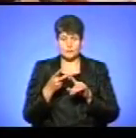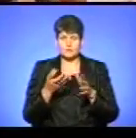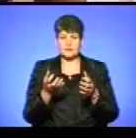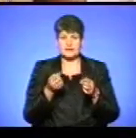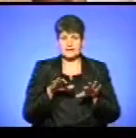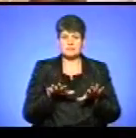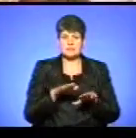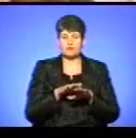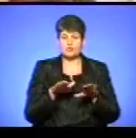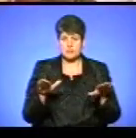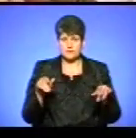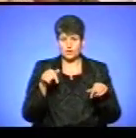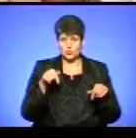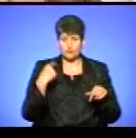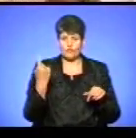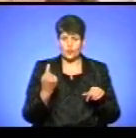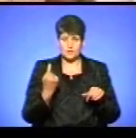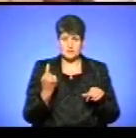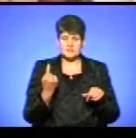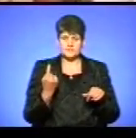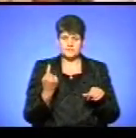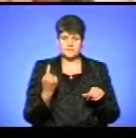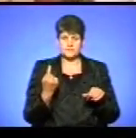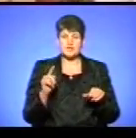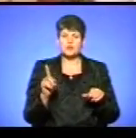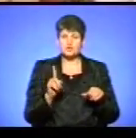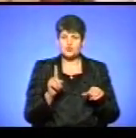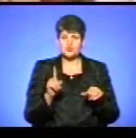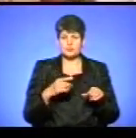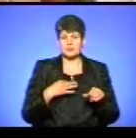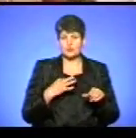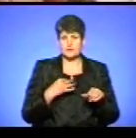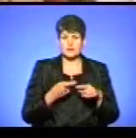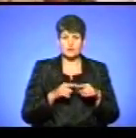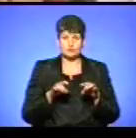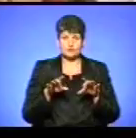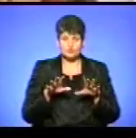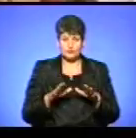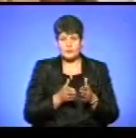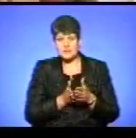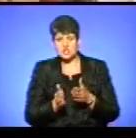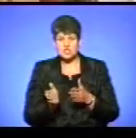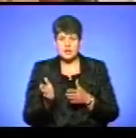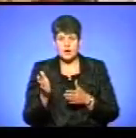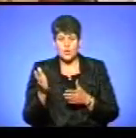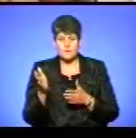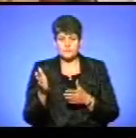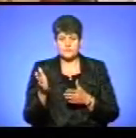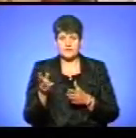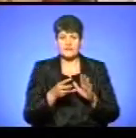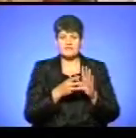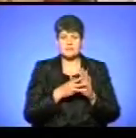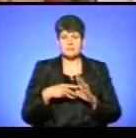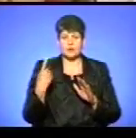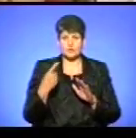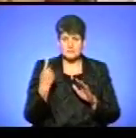прийняти на місцевому рівні, тут, в області, щоб ігнорувати цю постанову, як піти шляхом вже 8